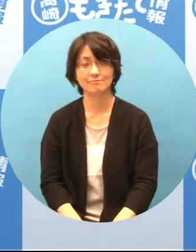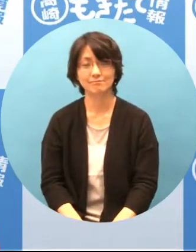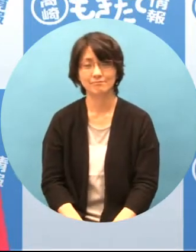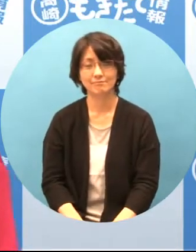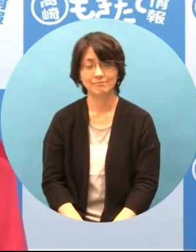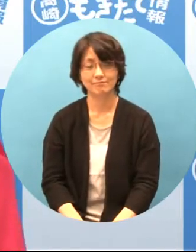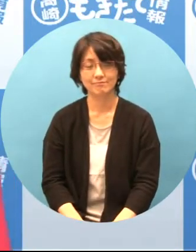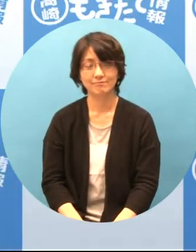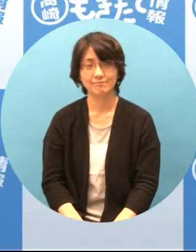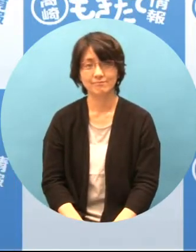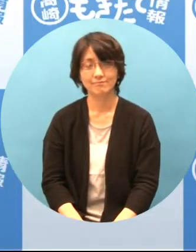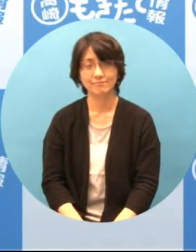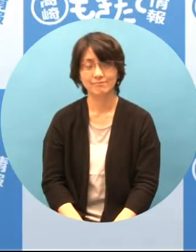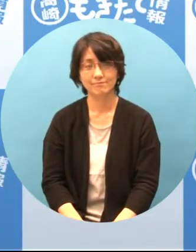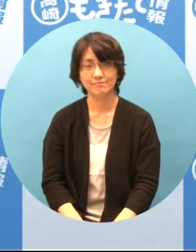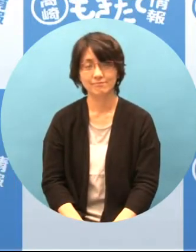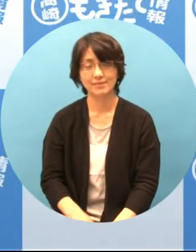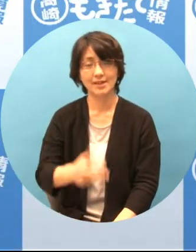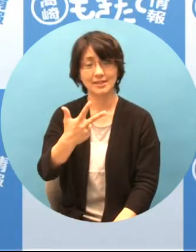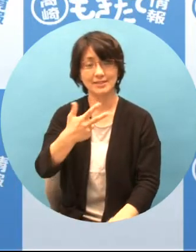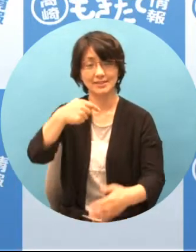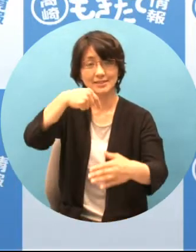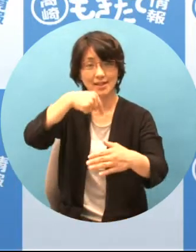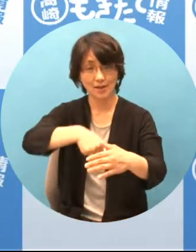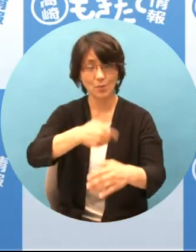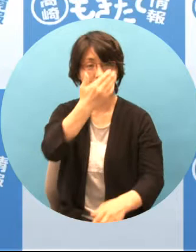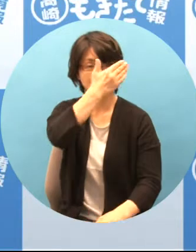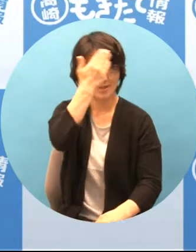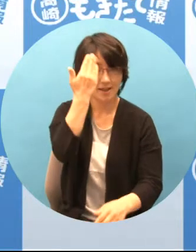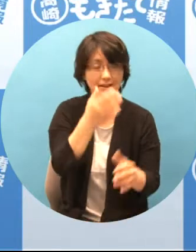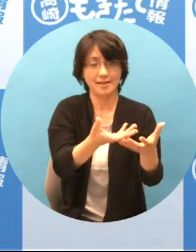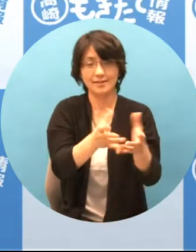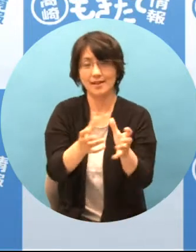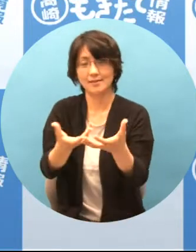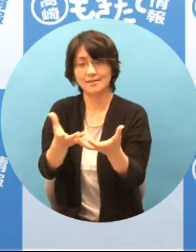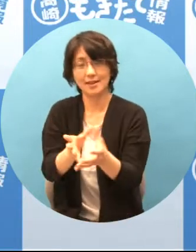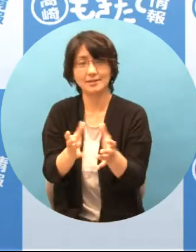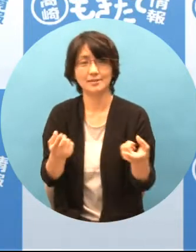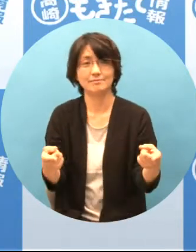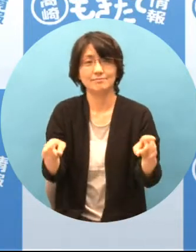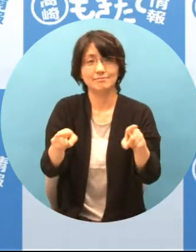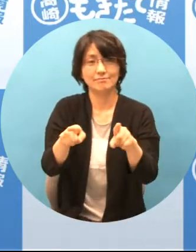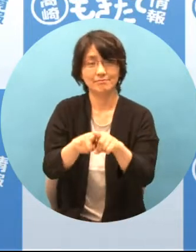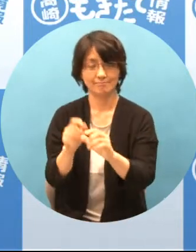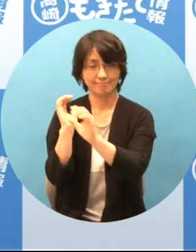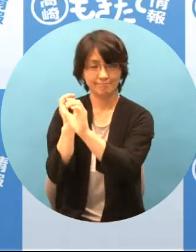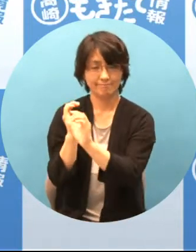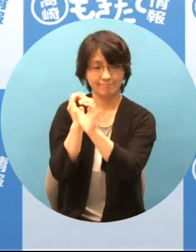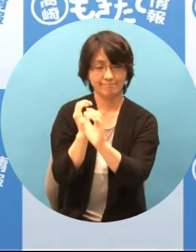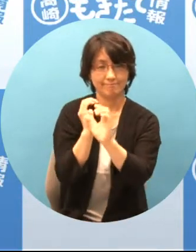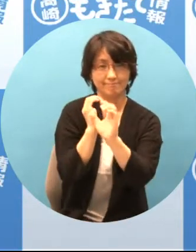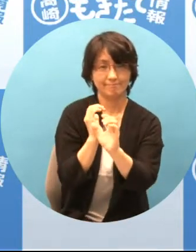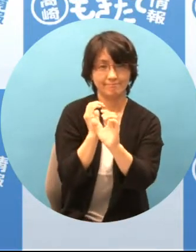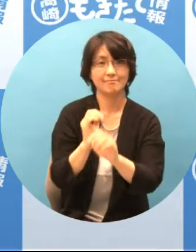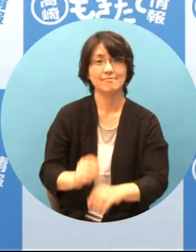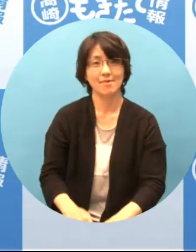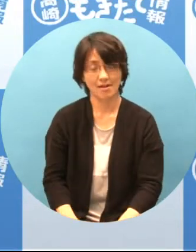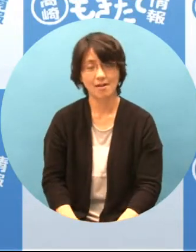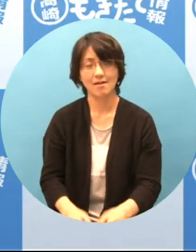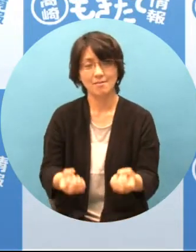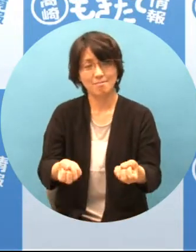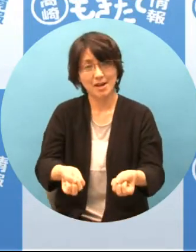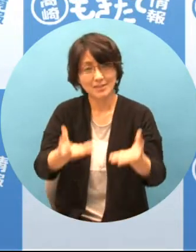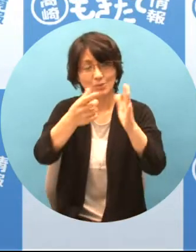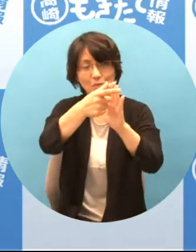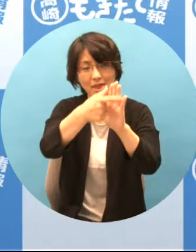崎祭りを支えてきている、高崎市内の各種青年団体が協力して神輿を担ぎ上げますので、まさに今